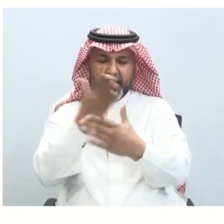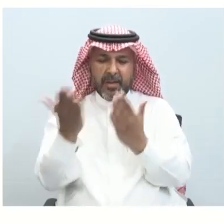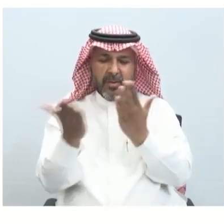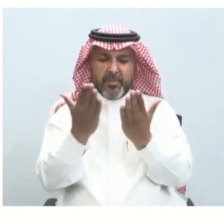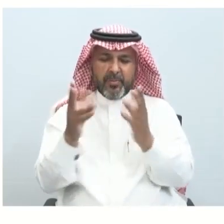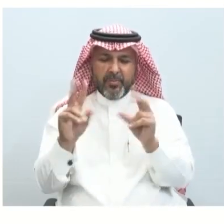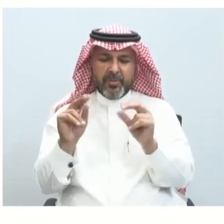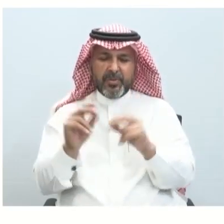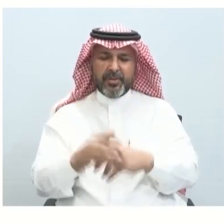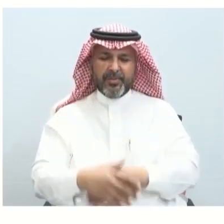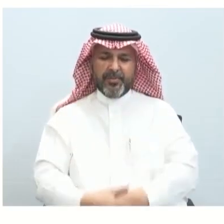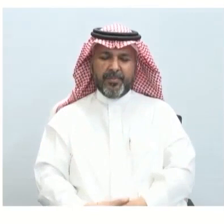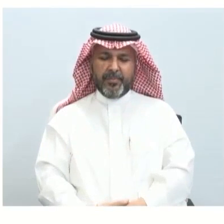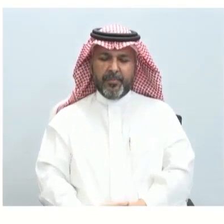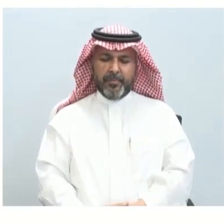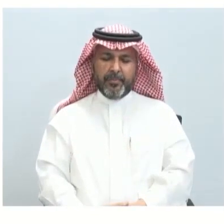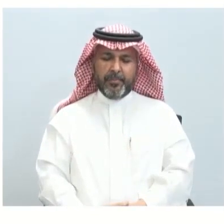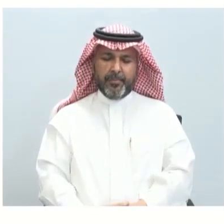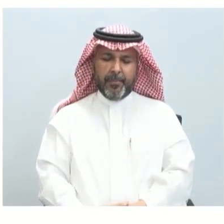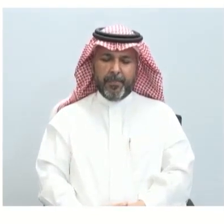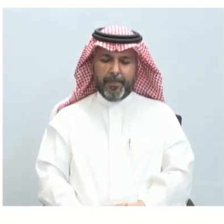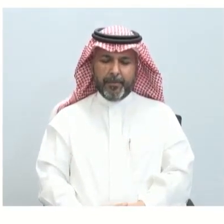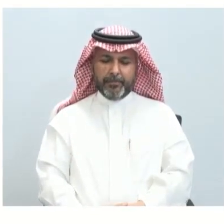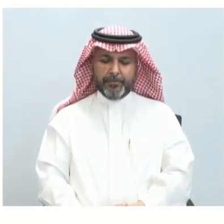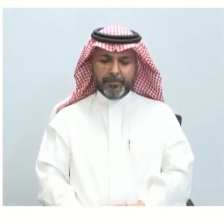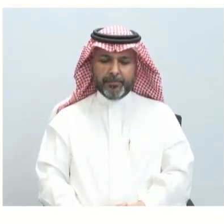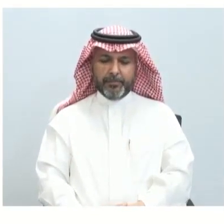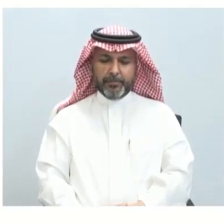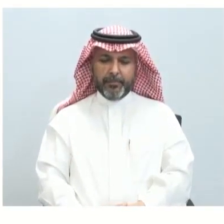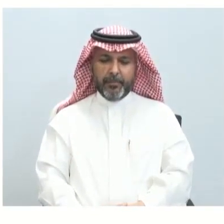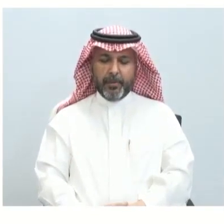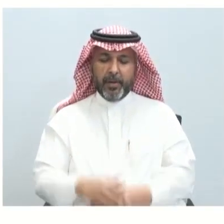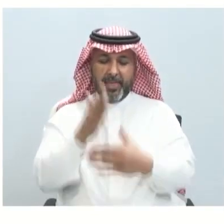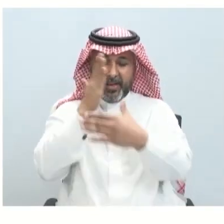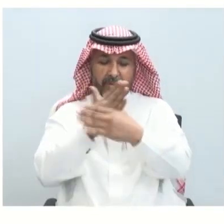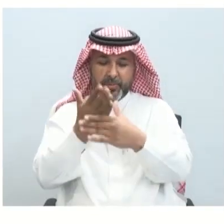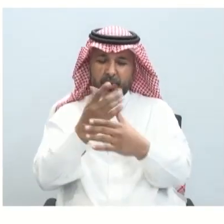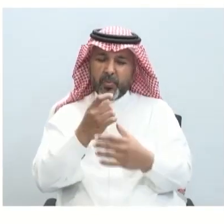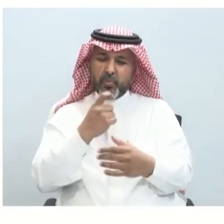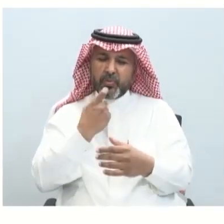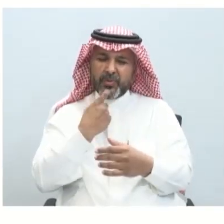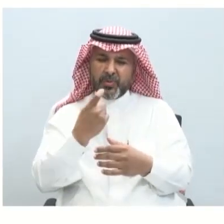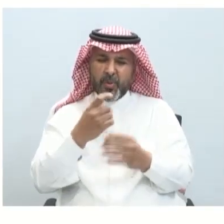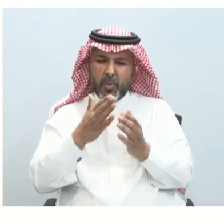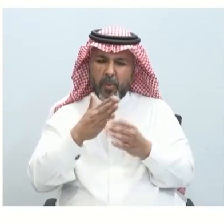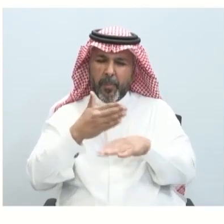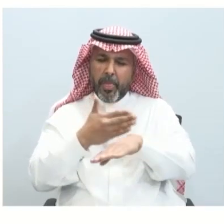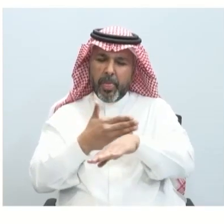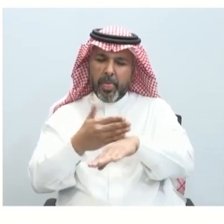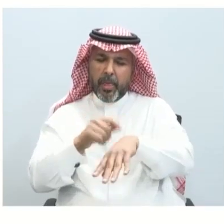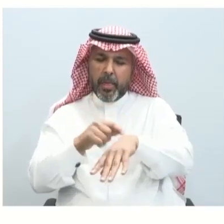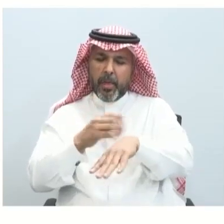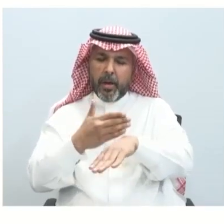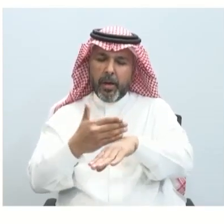الانقسام المتساوي بالتحديد يحدث له او يحتاج فترات اطول من انقسام السيتوبلازم فمثل ما تعلمنا بان